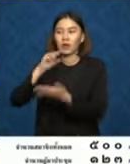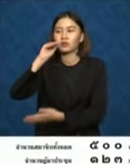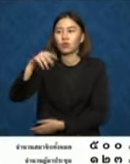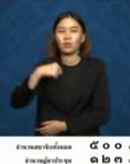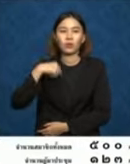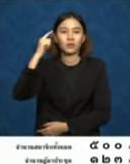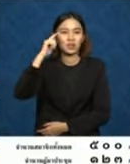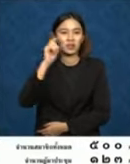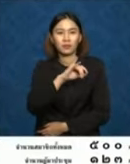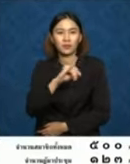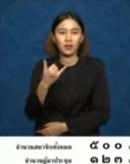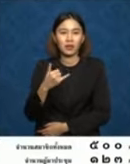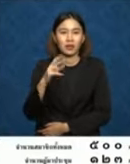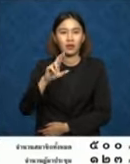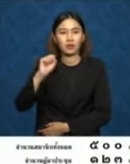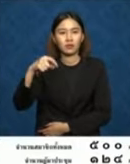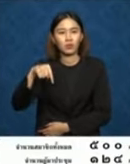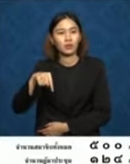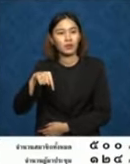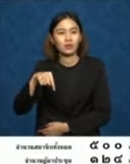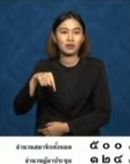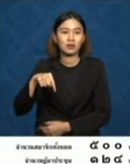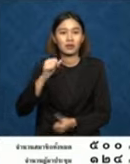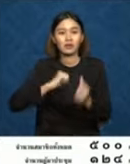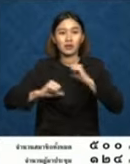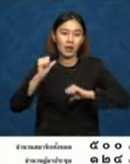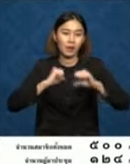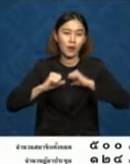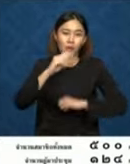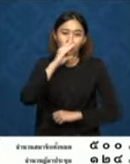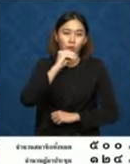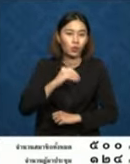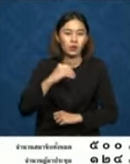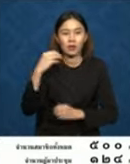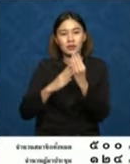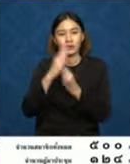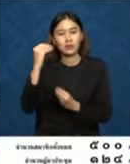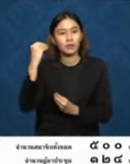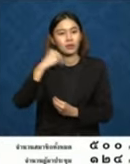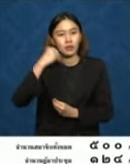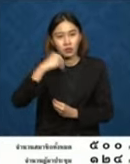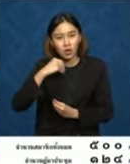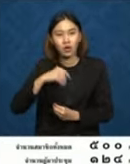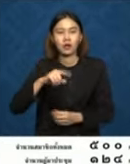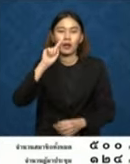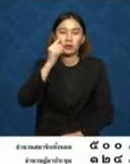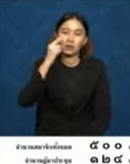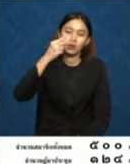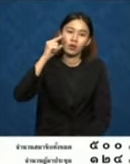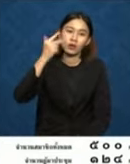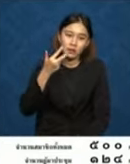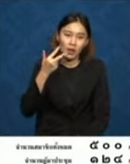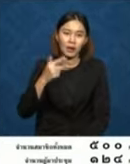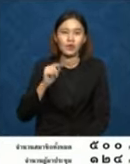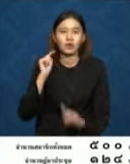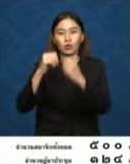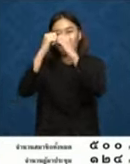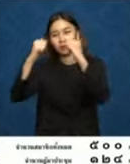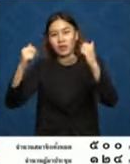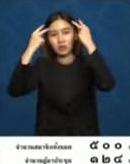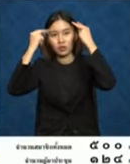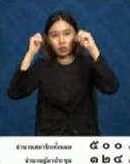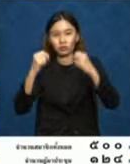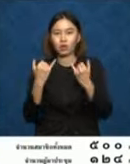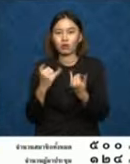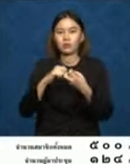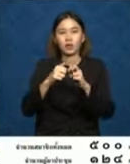มก็ไม่แน่ใจเหมือนกันสภานี้มันปาหี่หรือเปล่าครับพูดไปทุกสัปดาห์นะครับพูดทุกครั้ง2ครั้ง3ครั้งผ่านไปสำนักนายกแล้วก็ไม่ได้รับ